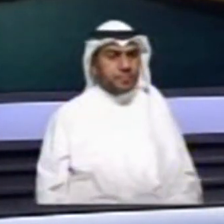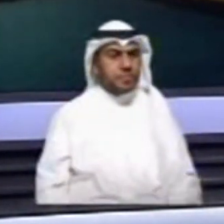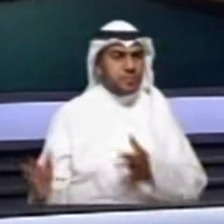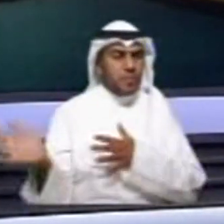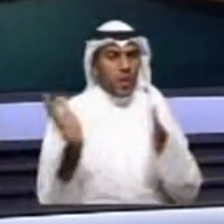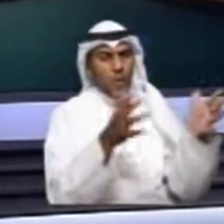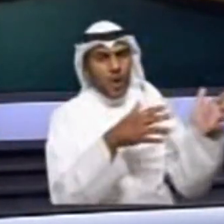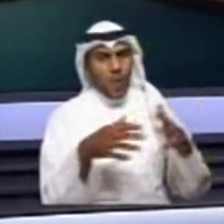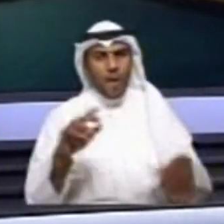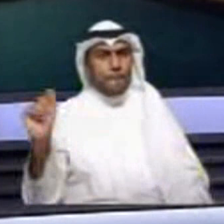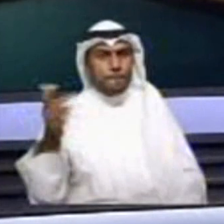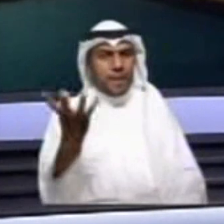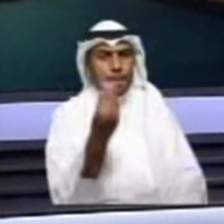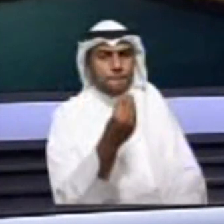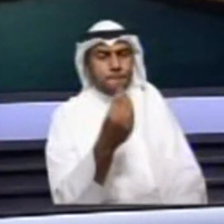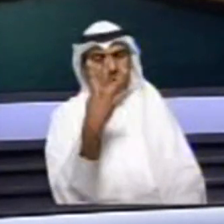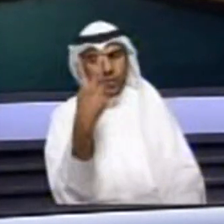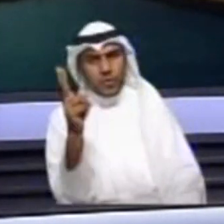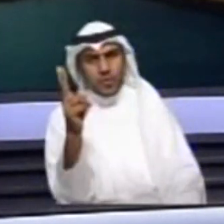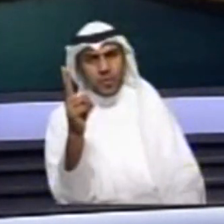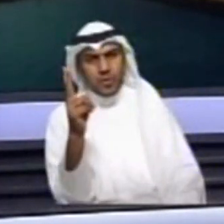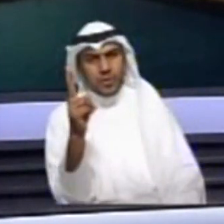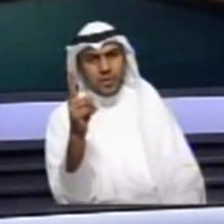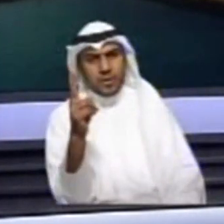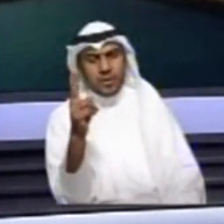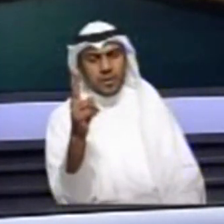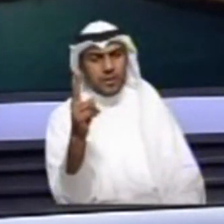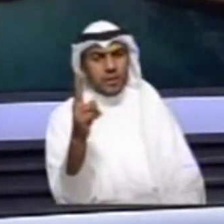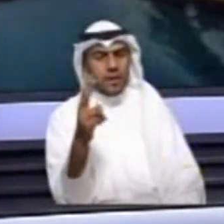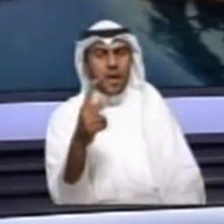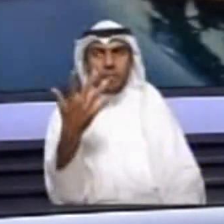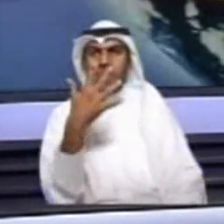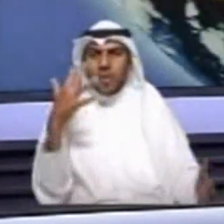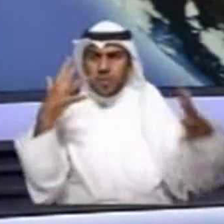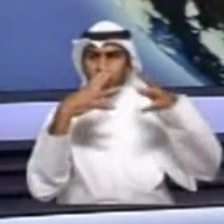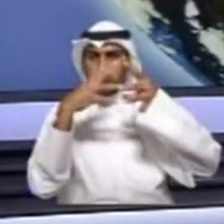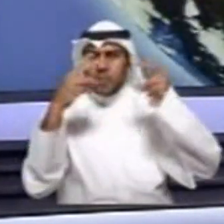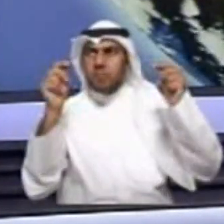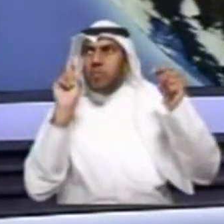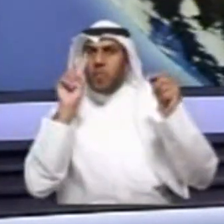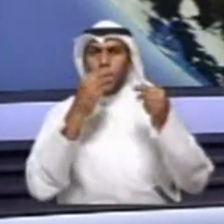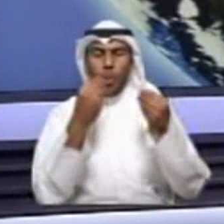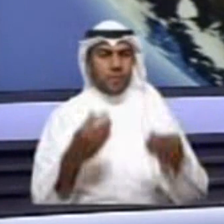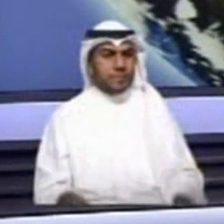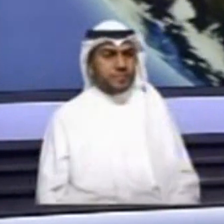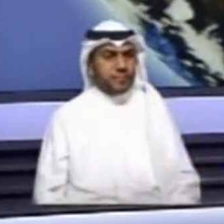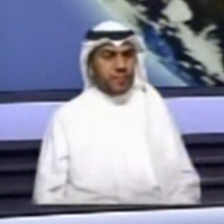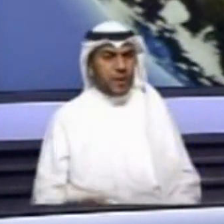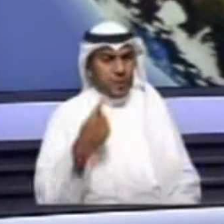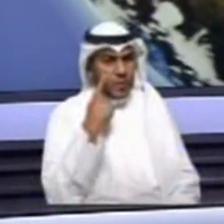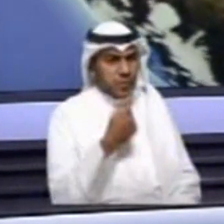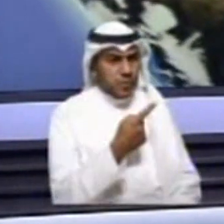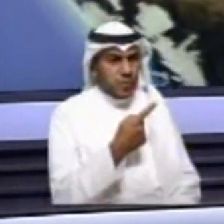الشمالية غربية سرعتها 24 كيلومتر في الساعة، والسماء صافية بالنسبة لنا. أما بالنسبة للسحب،